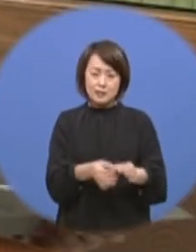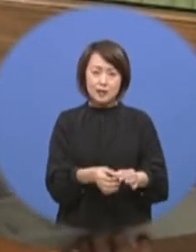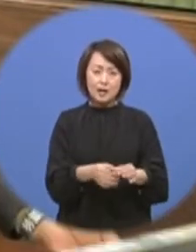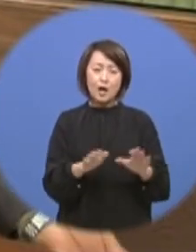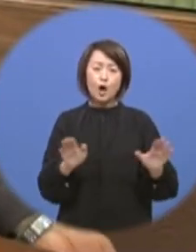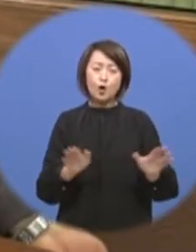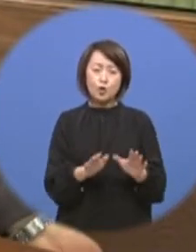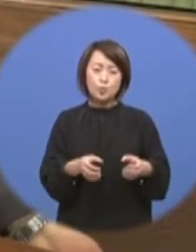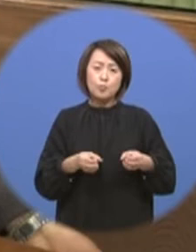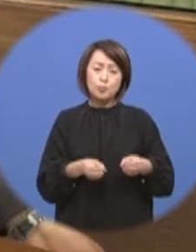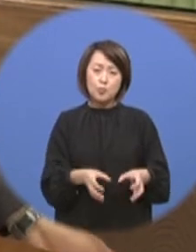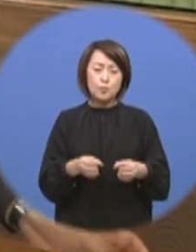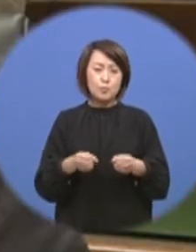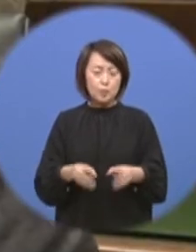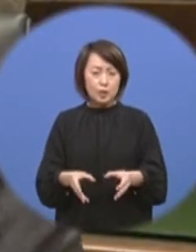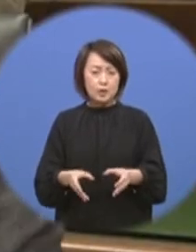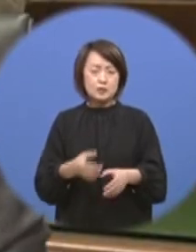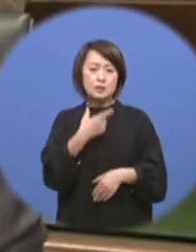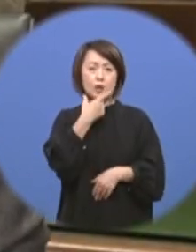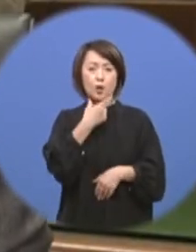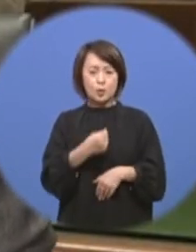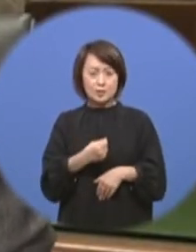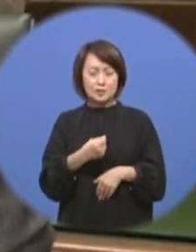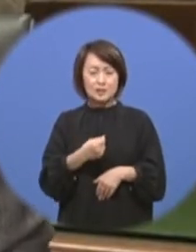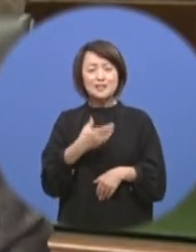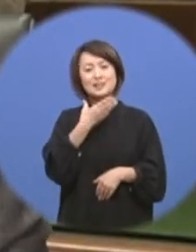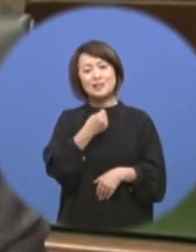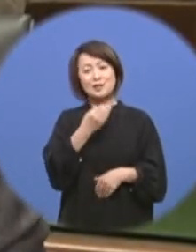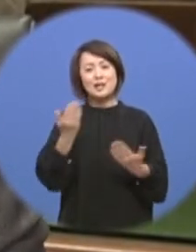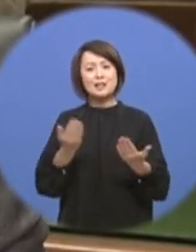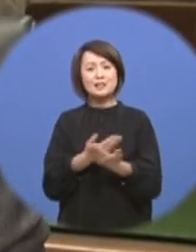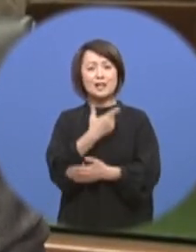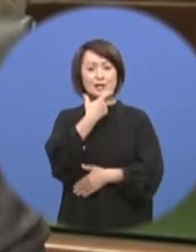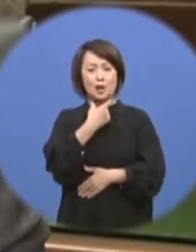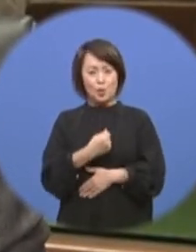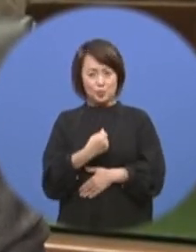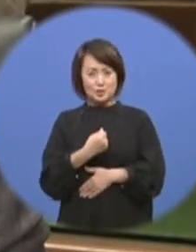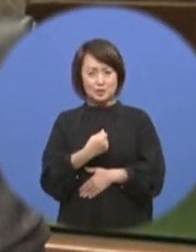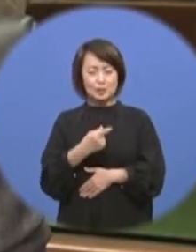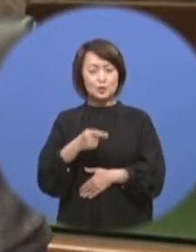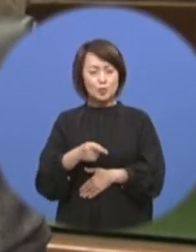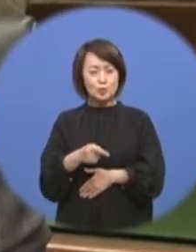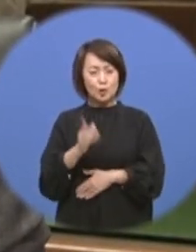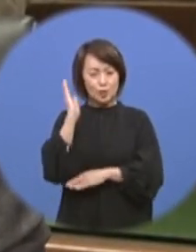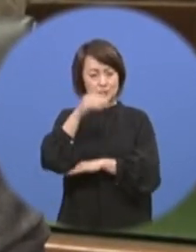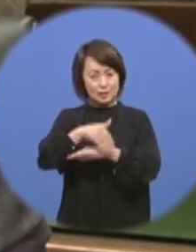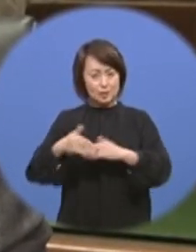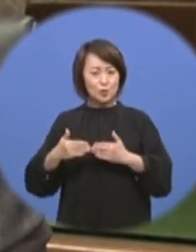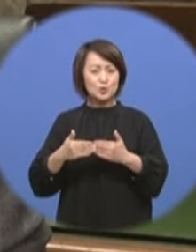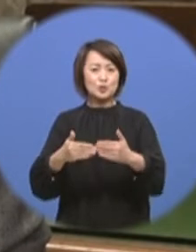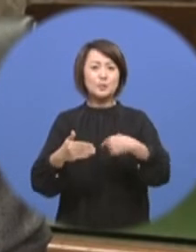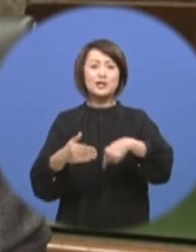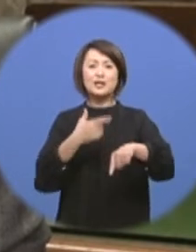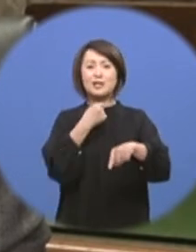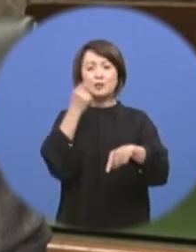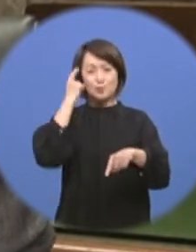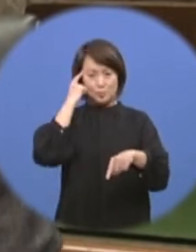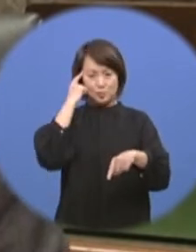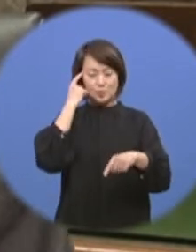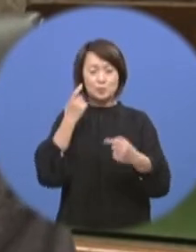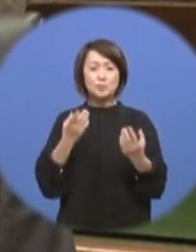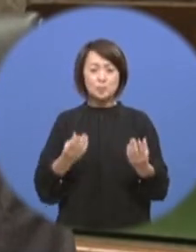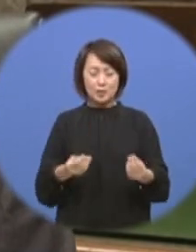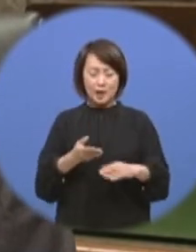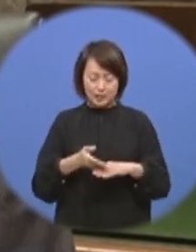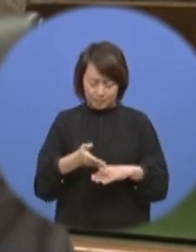それでまあ子供さんも作っていただくと幸せになるというふうにしていきたいというふうに思います以上ですどうもありがとう